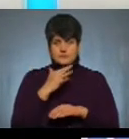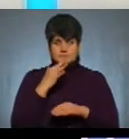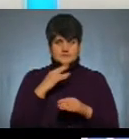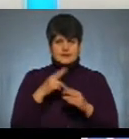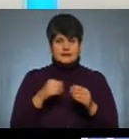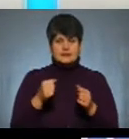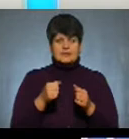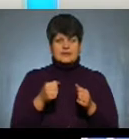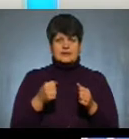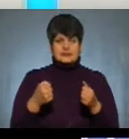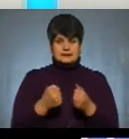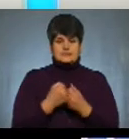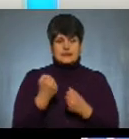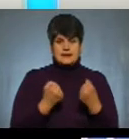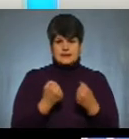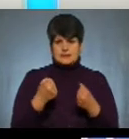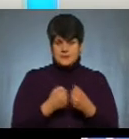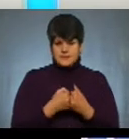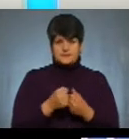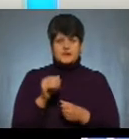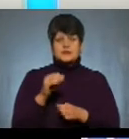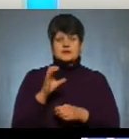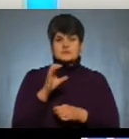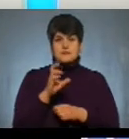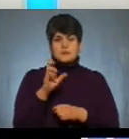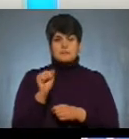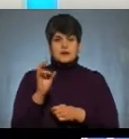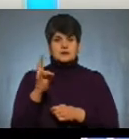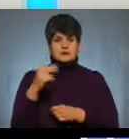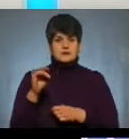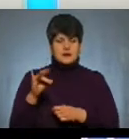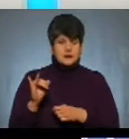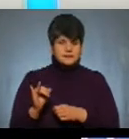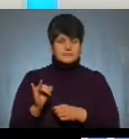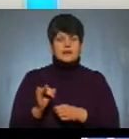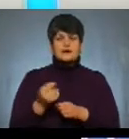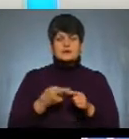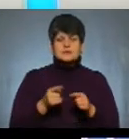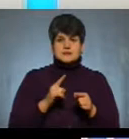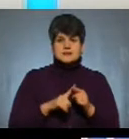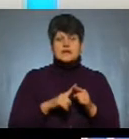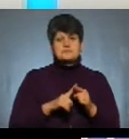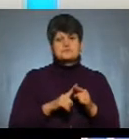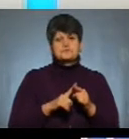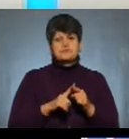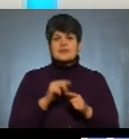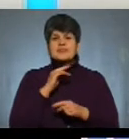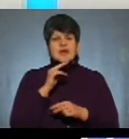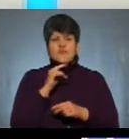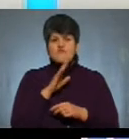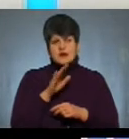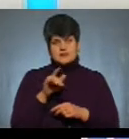насамперед Степана Бандери. От, в принципі, насамперед, це